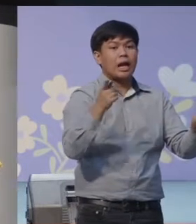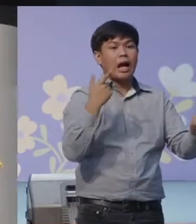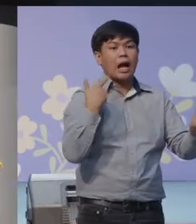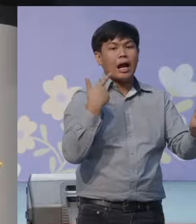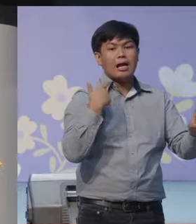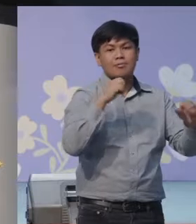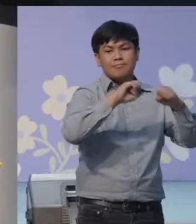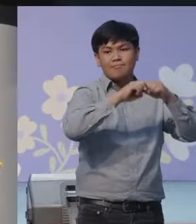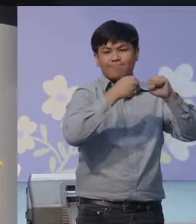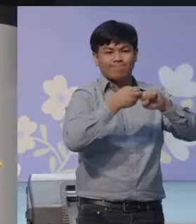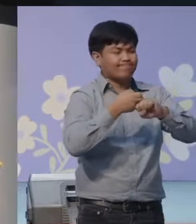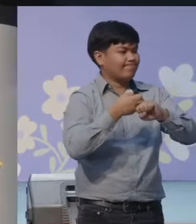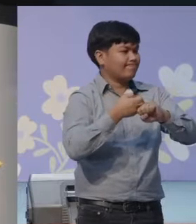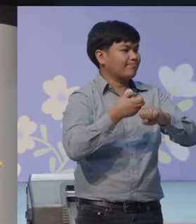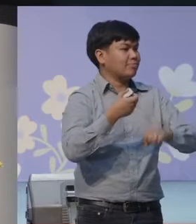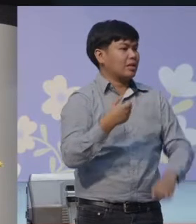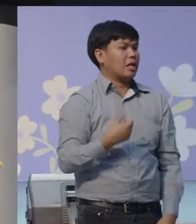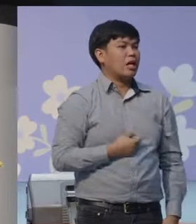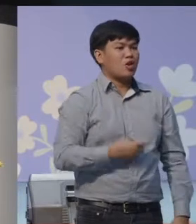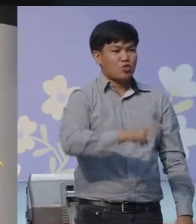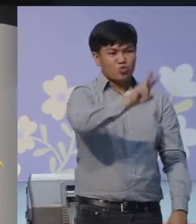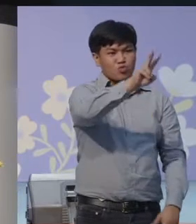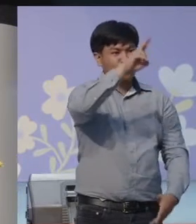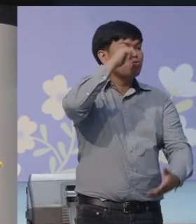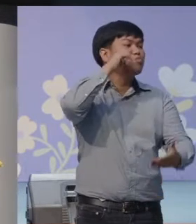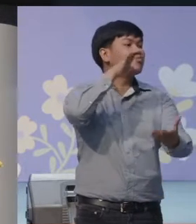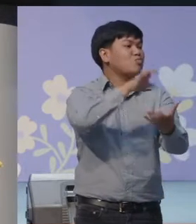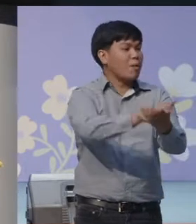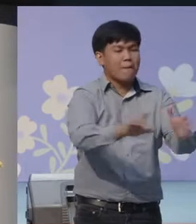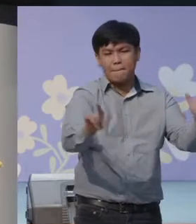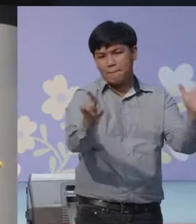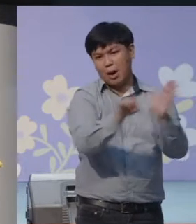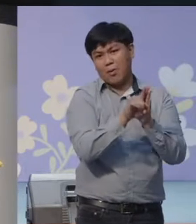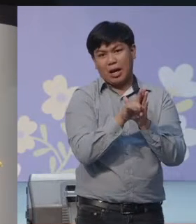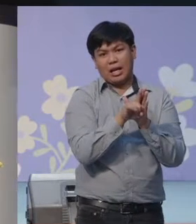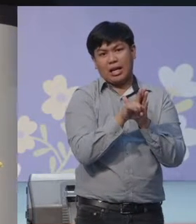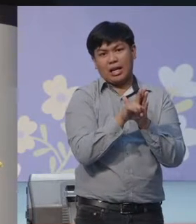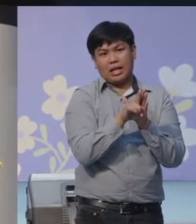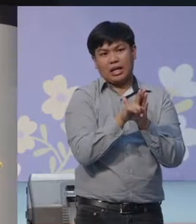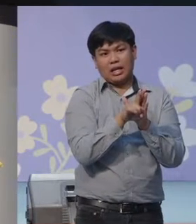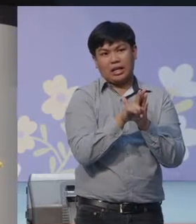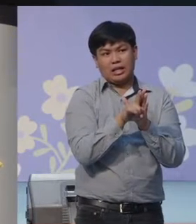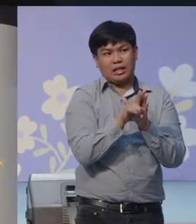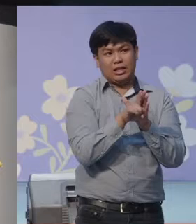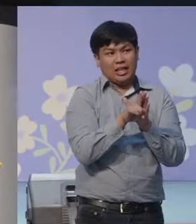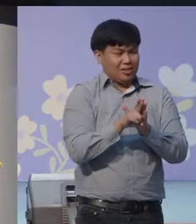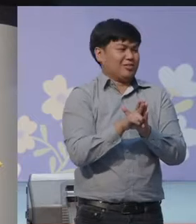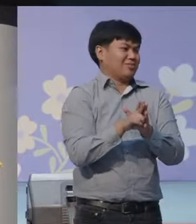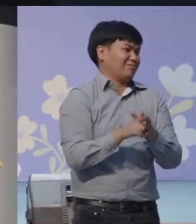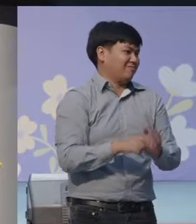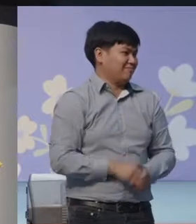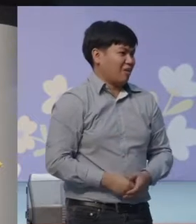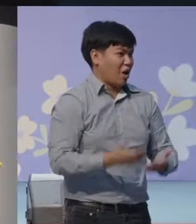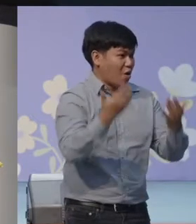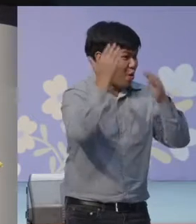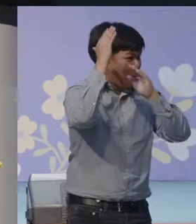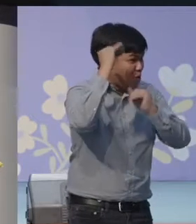pagsuway. Dalawa yung asawa niya. Alright? Sino ba dito mga lalaki? Sana,